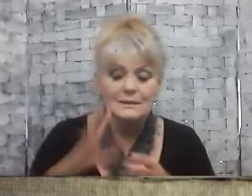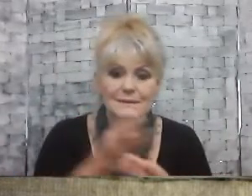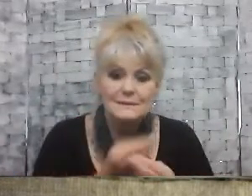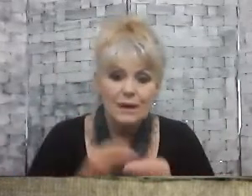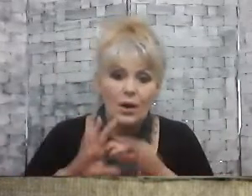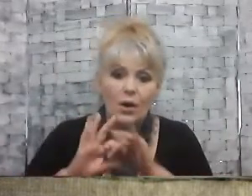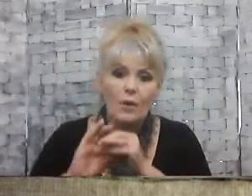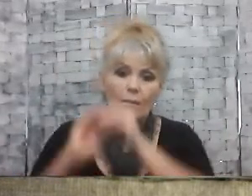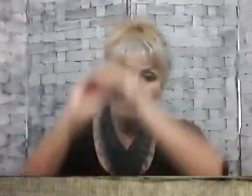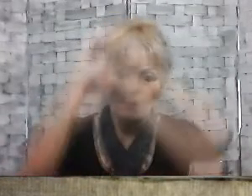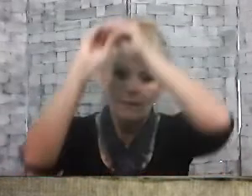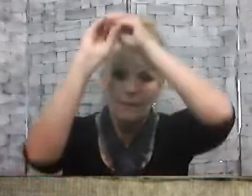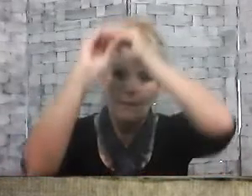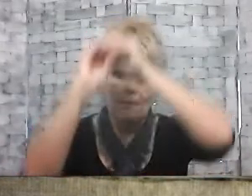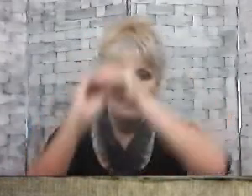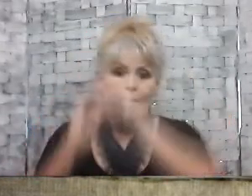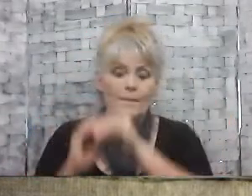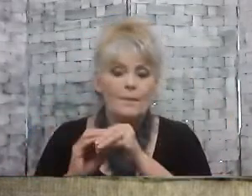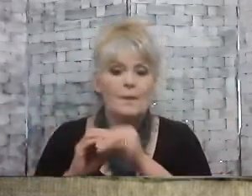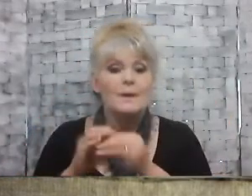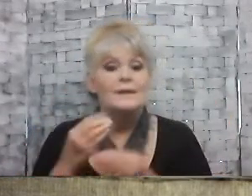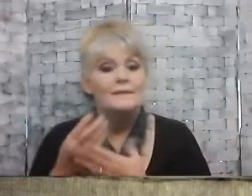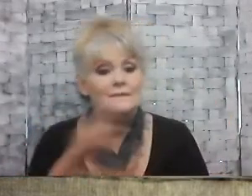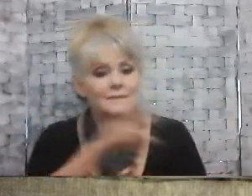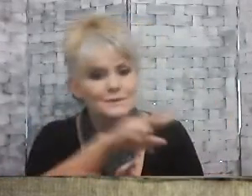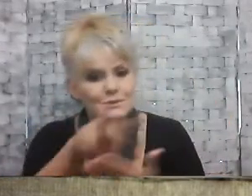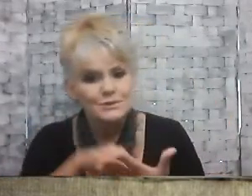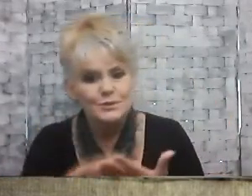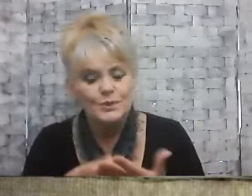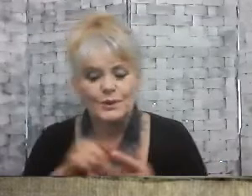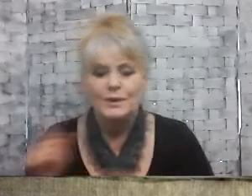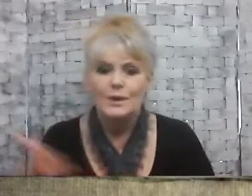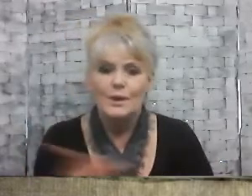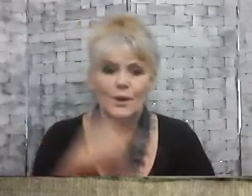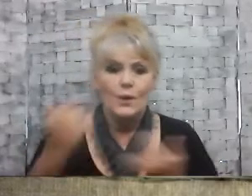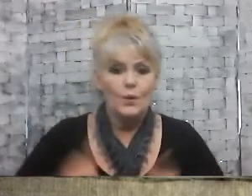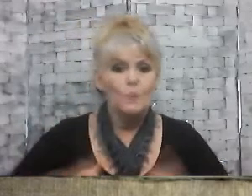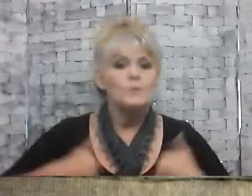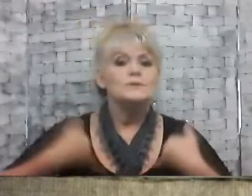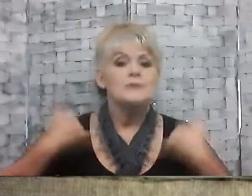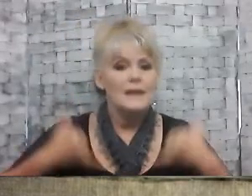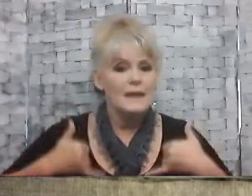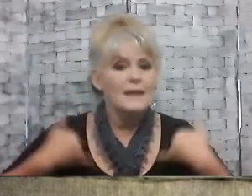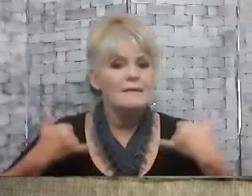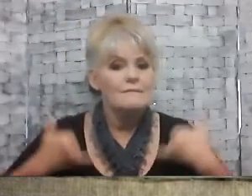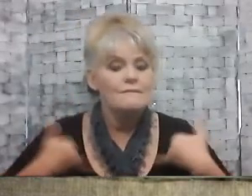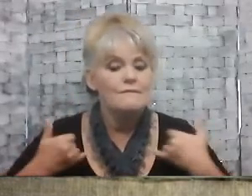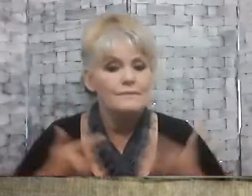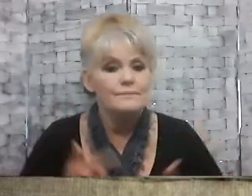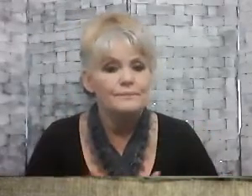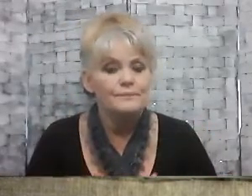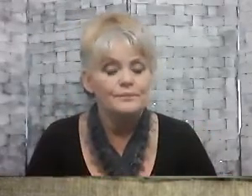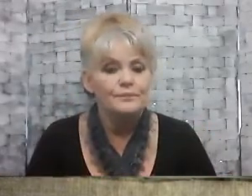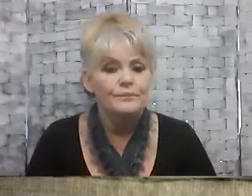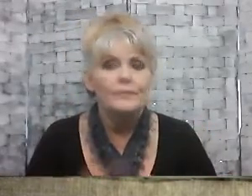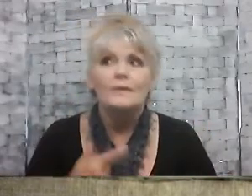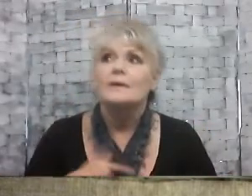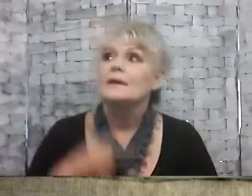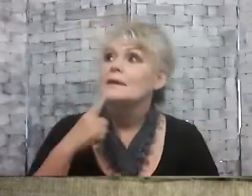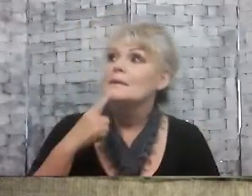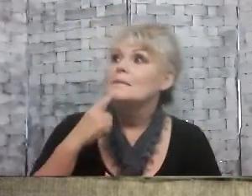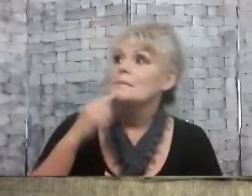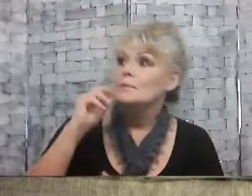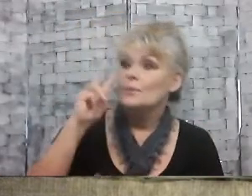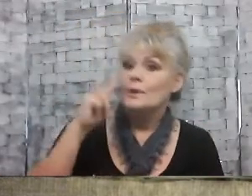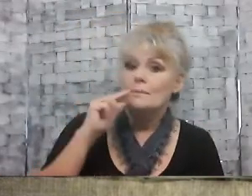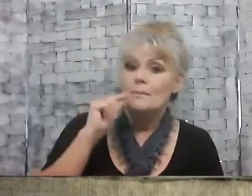se tempel. Dit is die story waarin ek en jy leef want die manne in wit het gesê, hy kom terug. Hy het